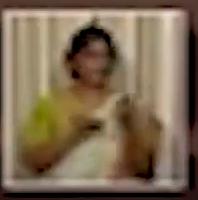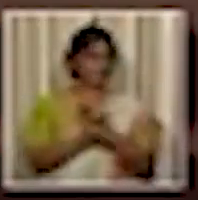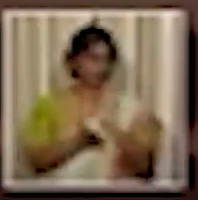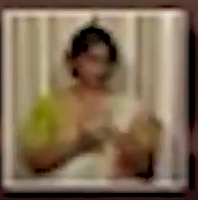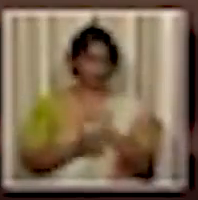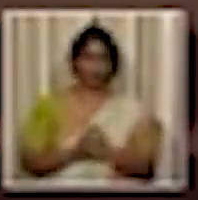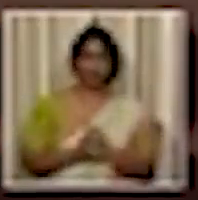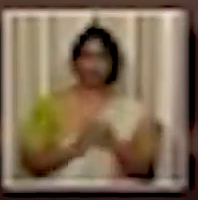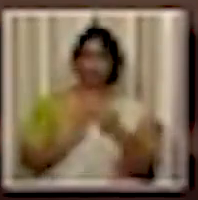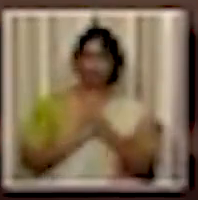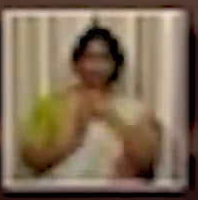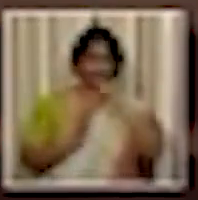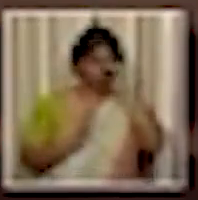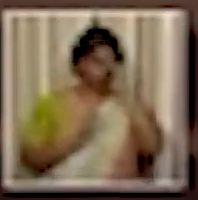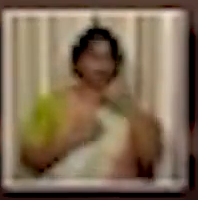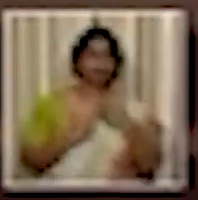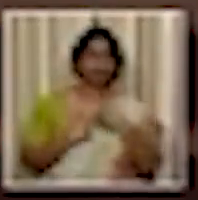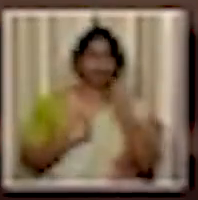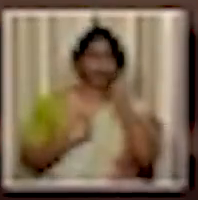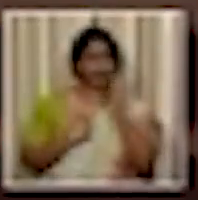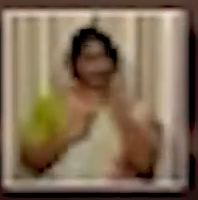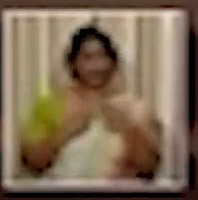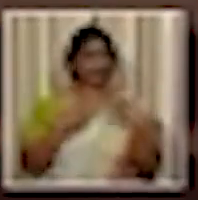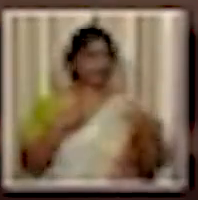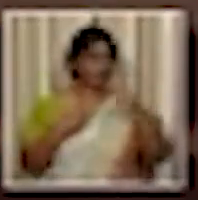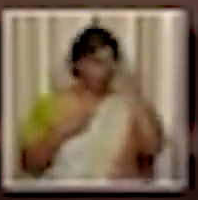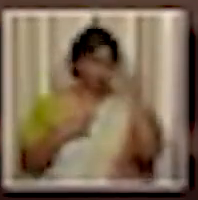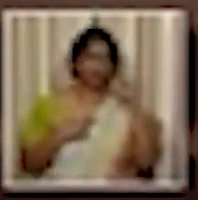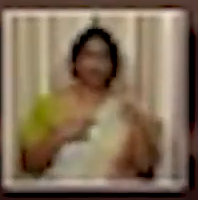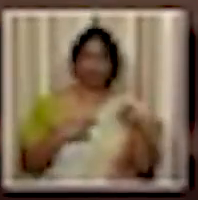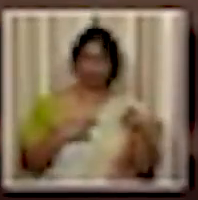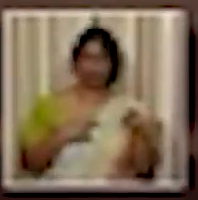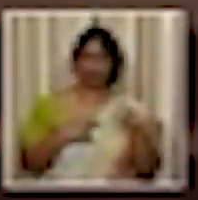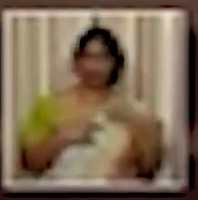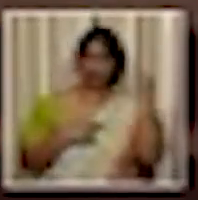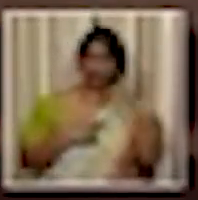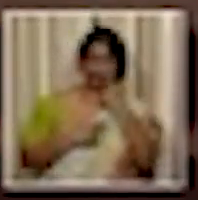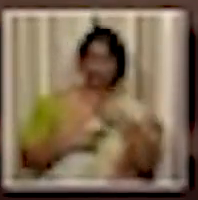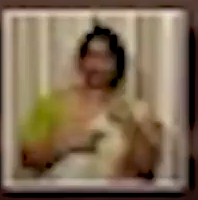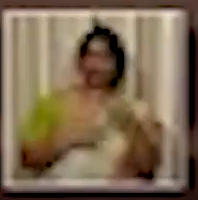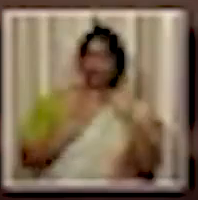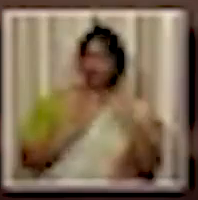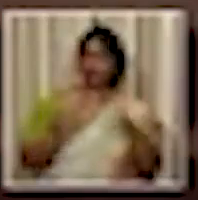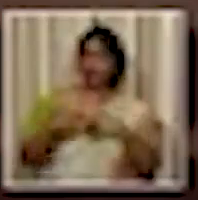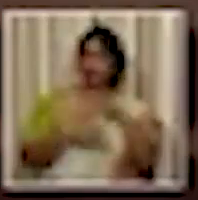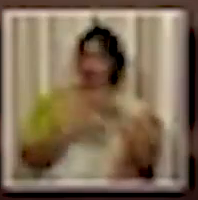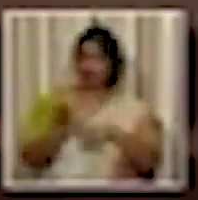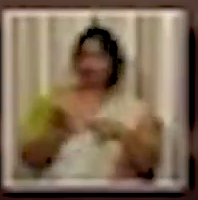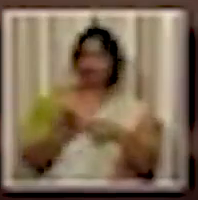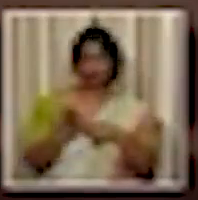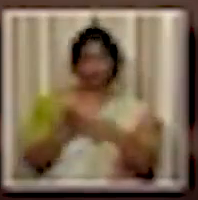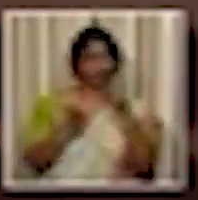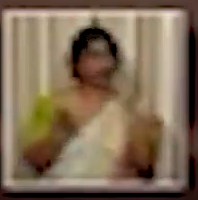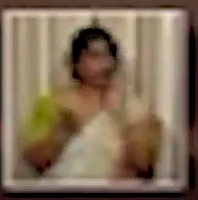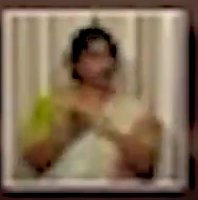තියෙනවා. ගරු කතානායකතුමනි, මම කඩගාටු වෙනවා විපක්ෂ නායකතුමාට. ඔබතුමා කතා කරපු එක හොඳයි. හැබැයි ඒ කැබිනට් පත්‍රිකාවු